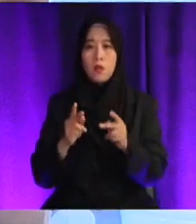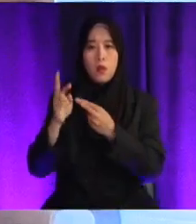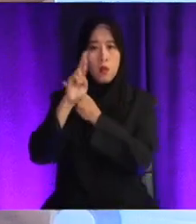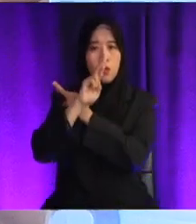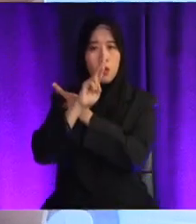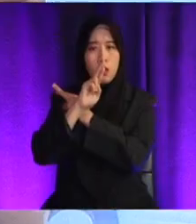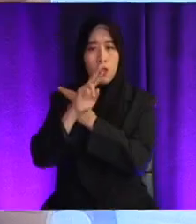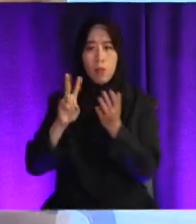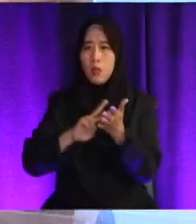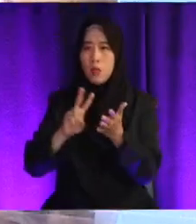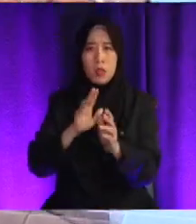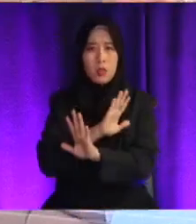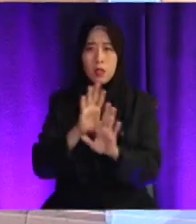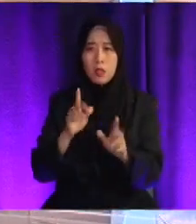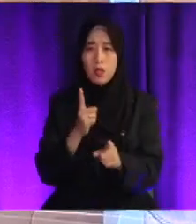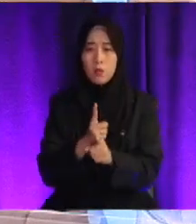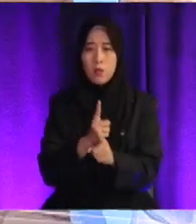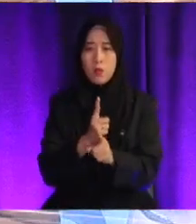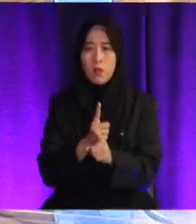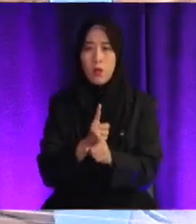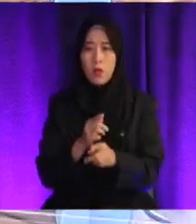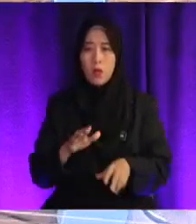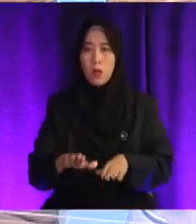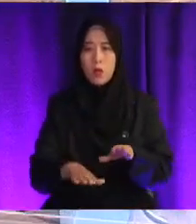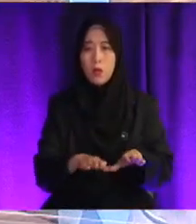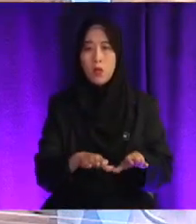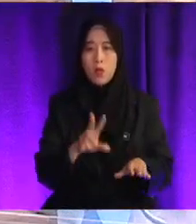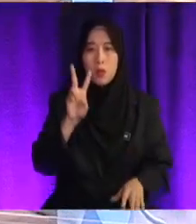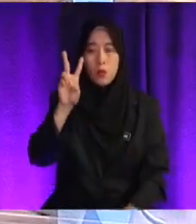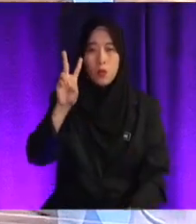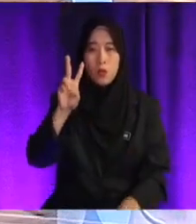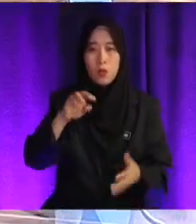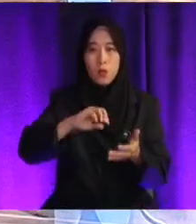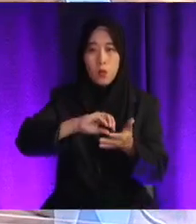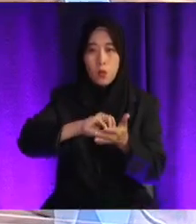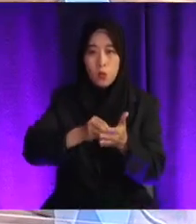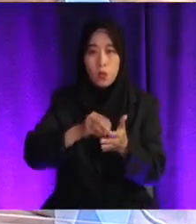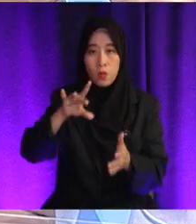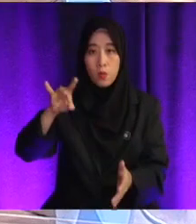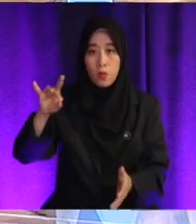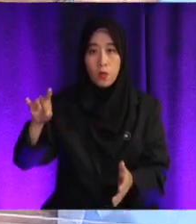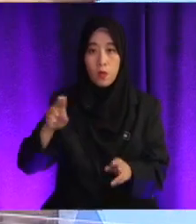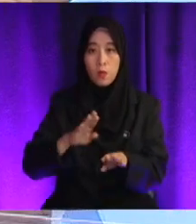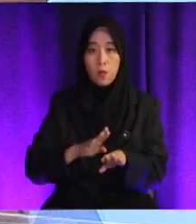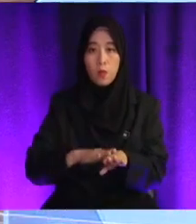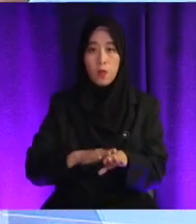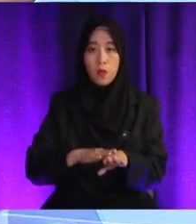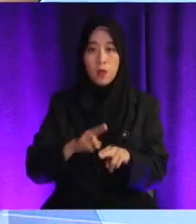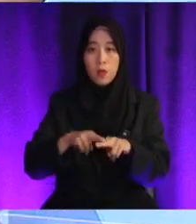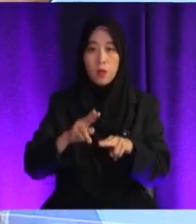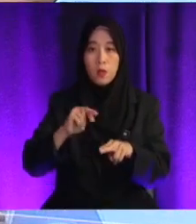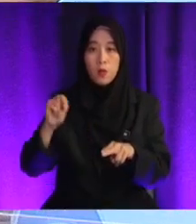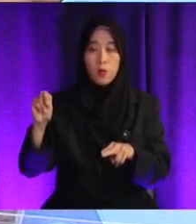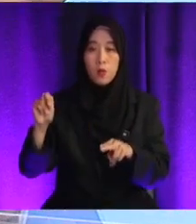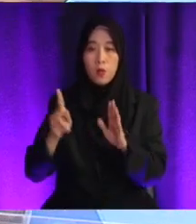tak betul. Okey, pandai. Okey, lepas tu langkah yang kedua adalah Swiss pilihan pada kedudukan ohm. Swiss